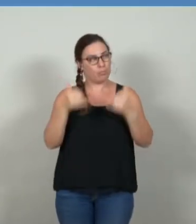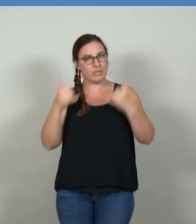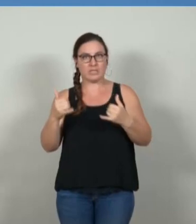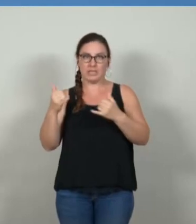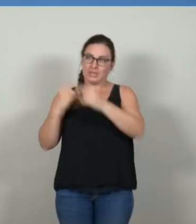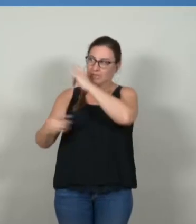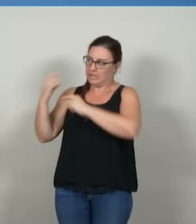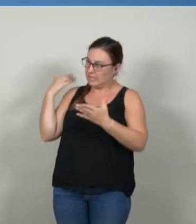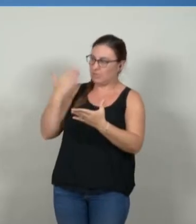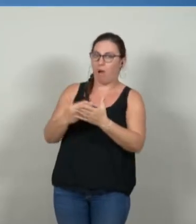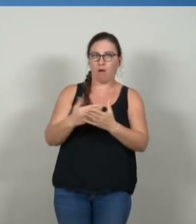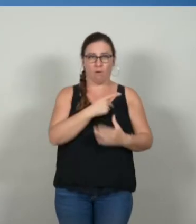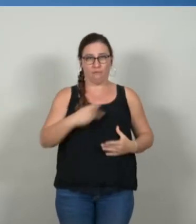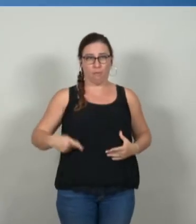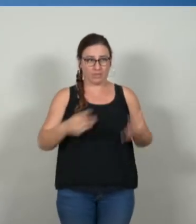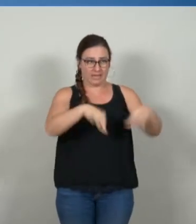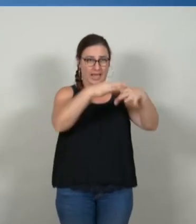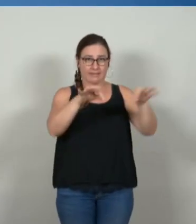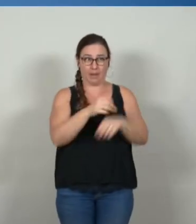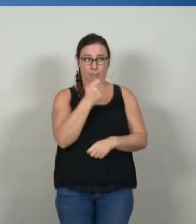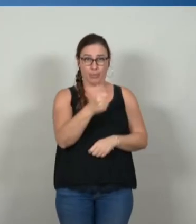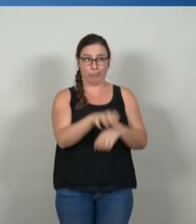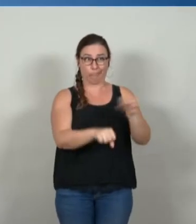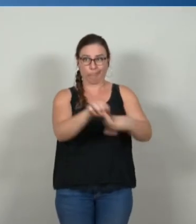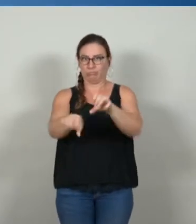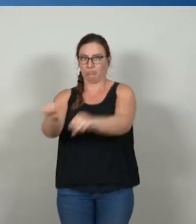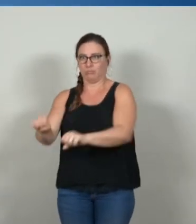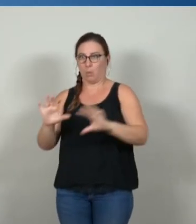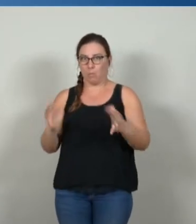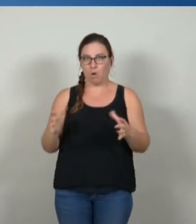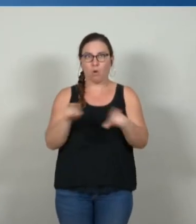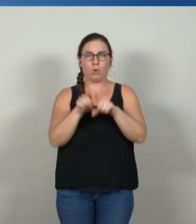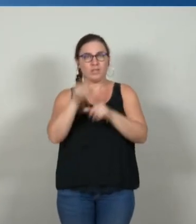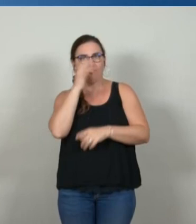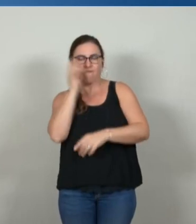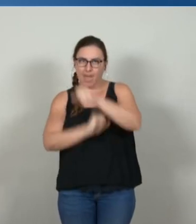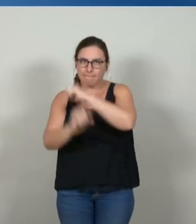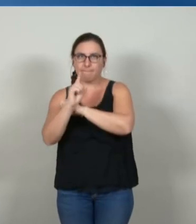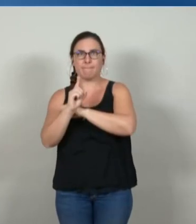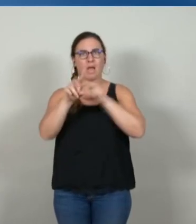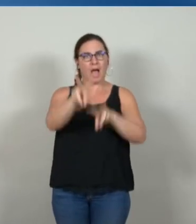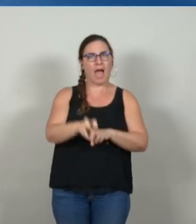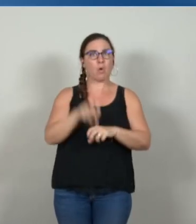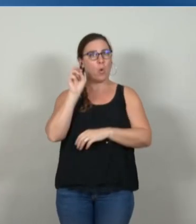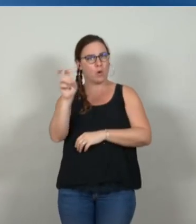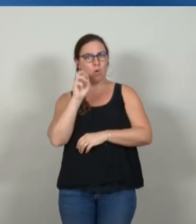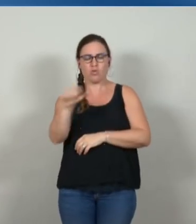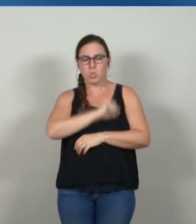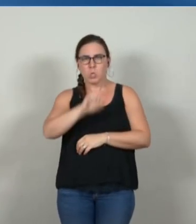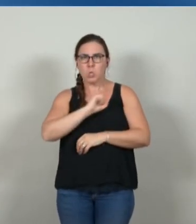son potentiel foncier très limité des formes innovantes de production agroécologique intensive